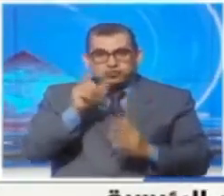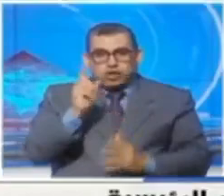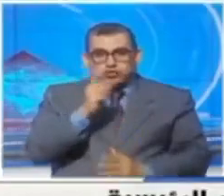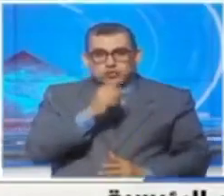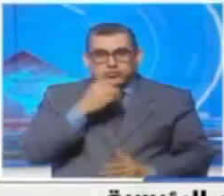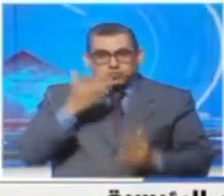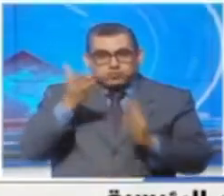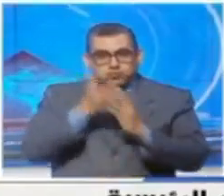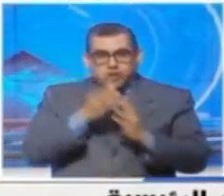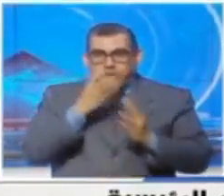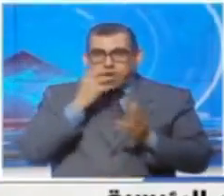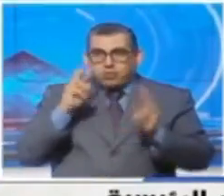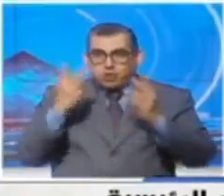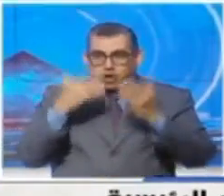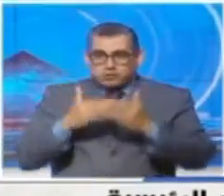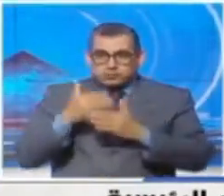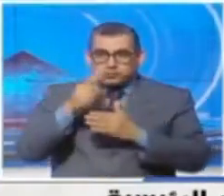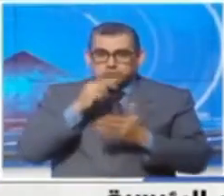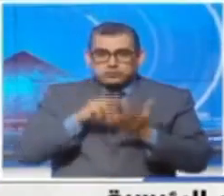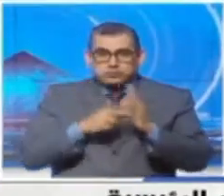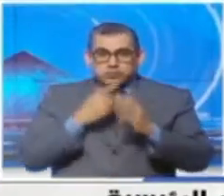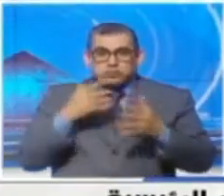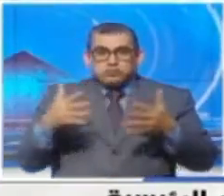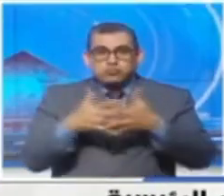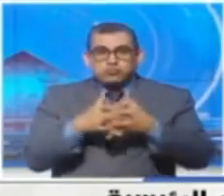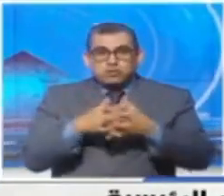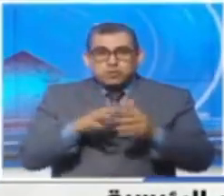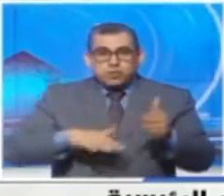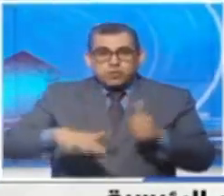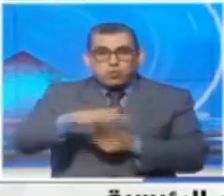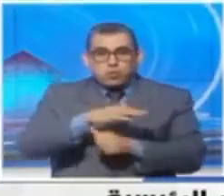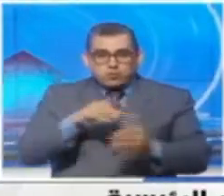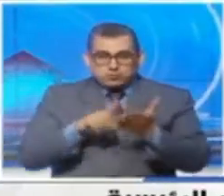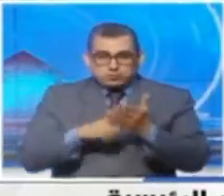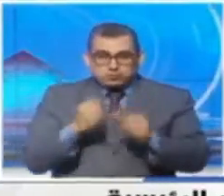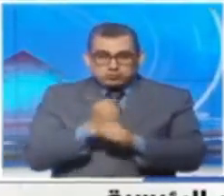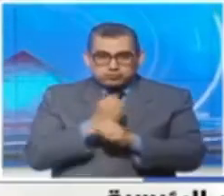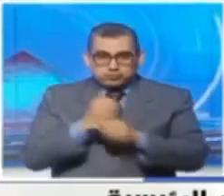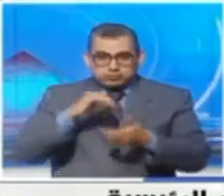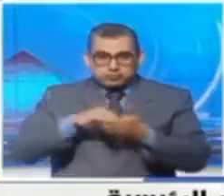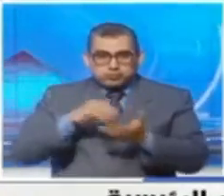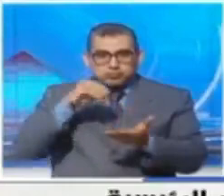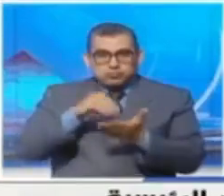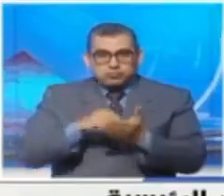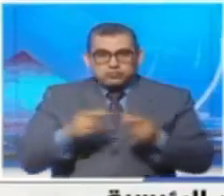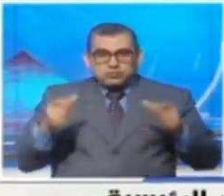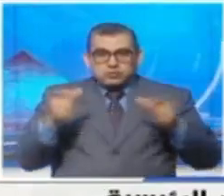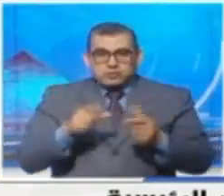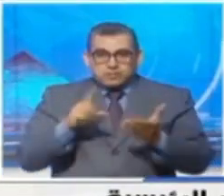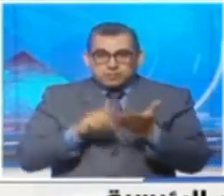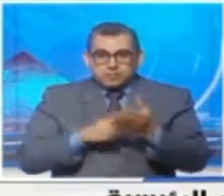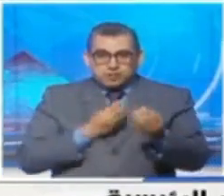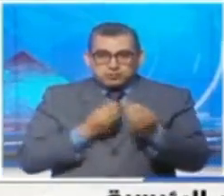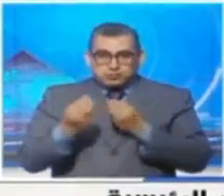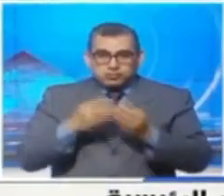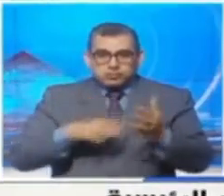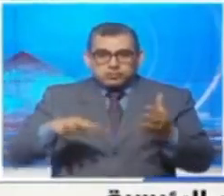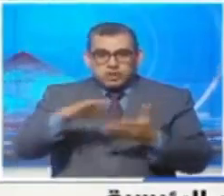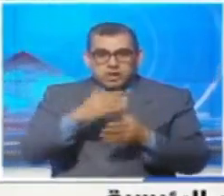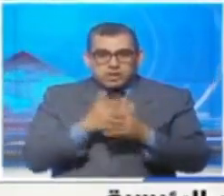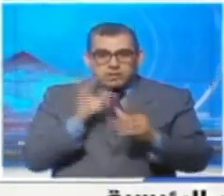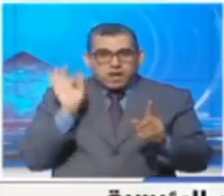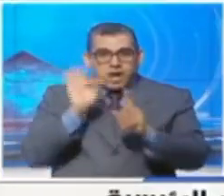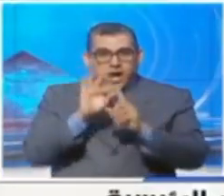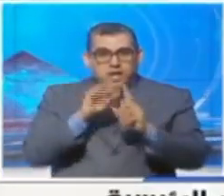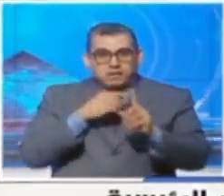نبتدي مؤتمر ناخد. يأتي ذلك في إطار المشاركة الوطنية الفعالة وتمهيدا لبدء الجلسات الفعلية للحوار بهدف